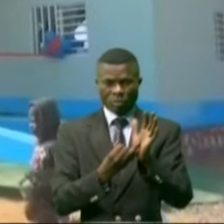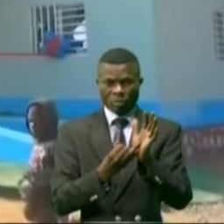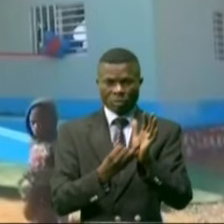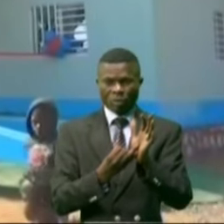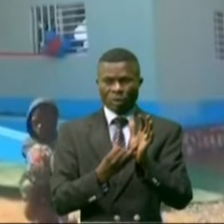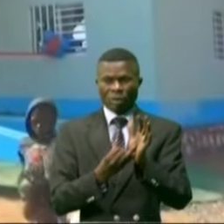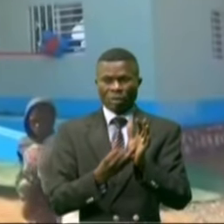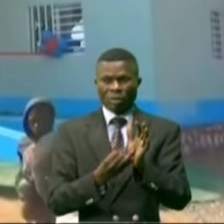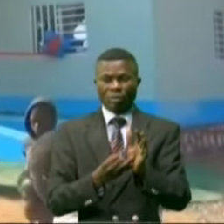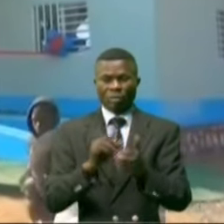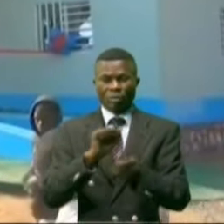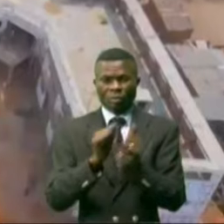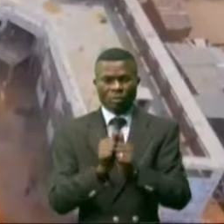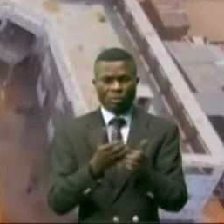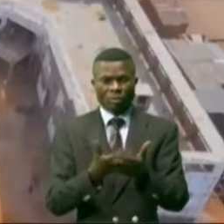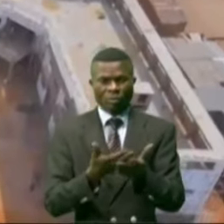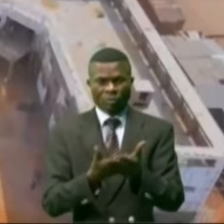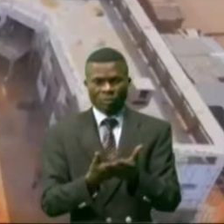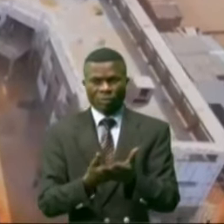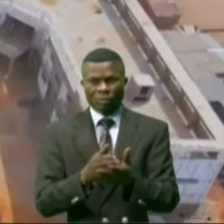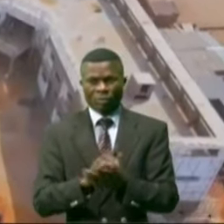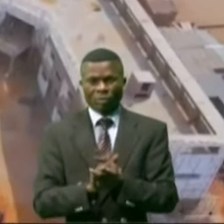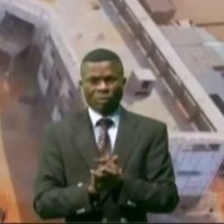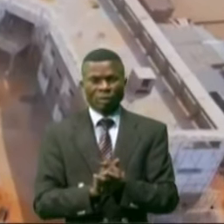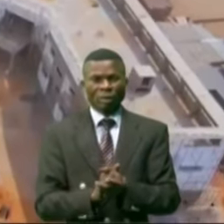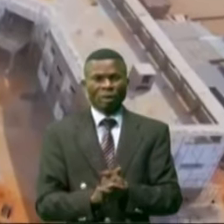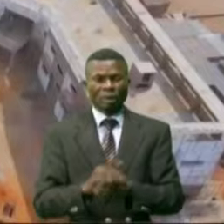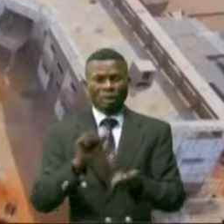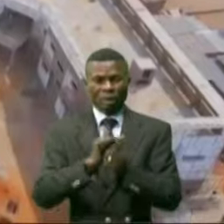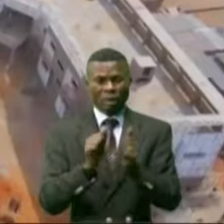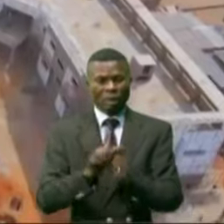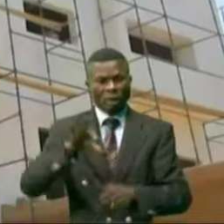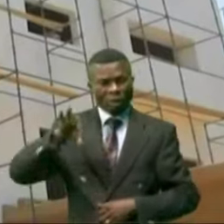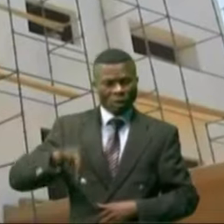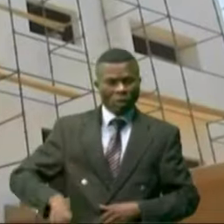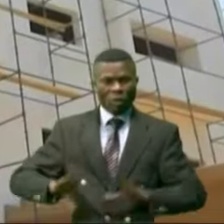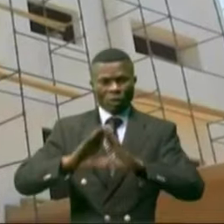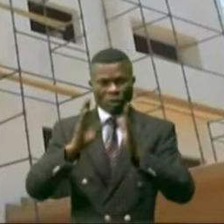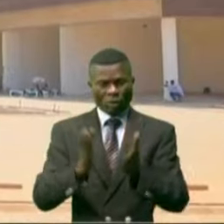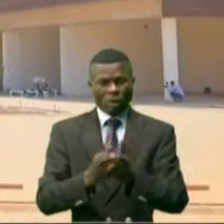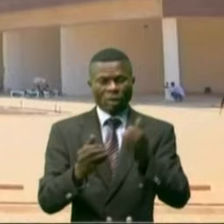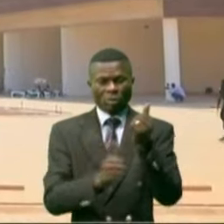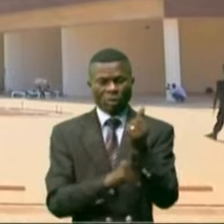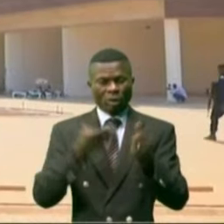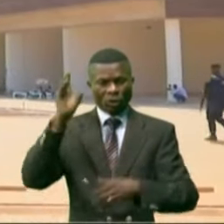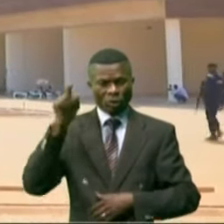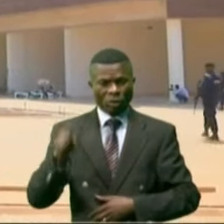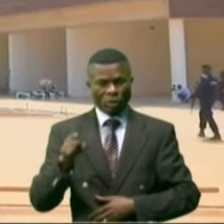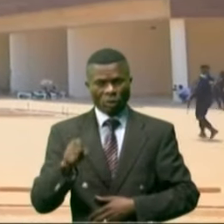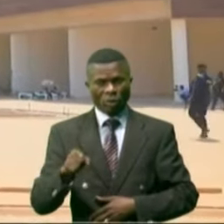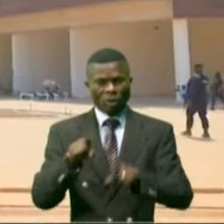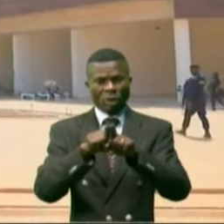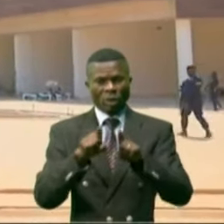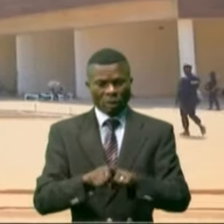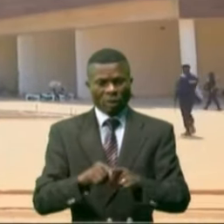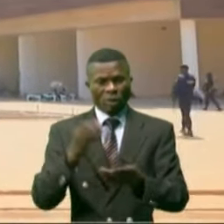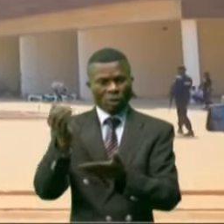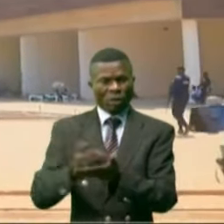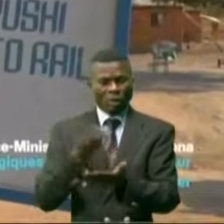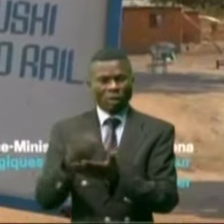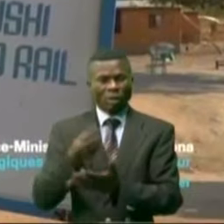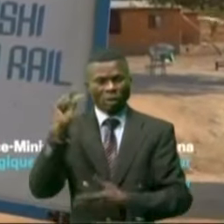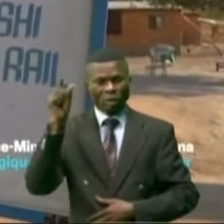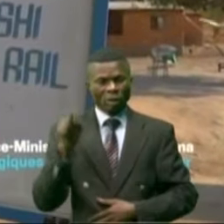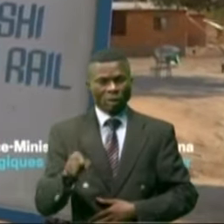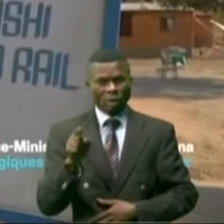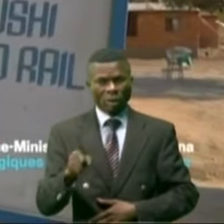minimum du chiffre d'affaires des entreprises minières au bénéfice des communautés locales impactées par l'exploitation minière.